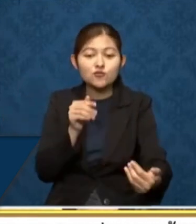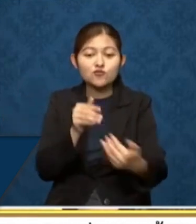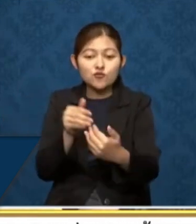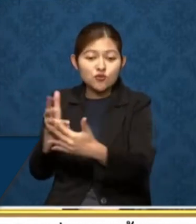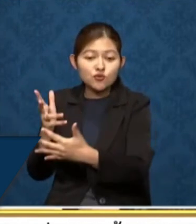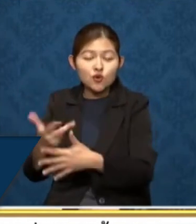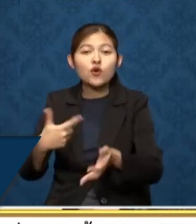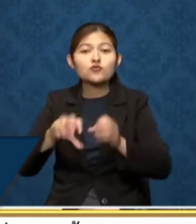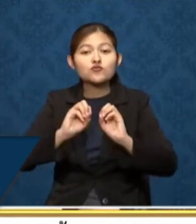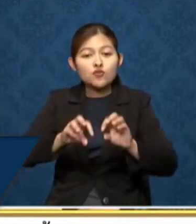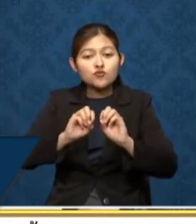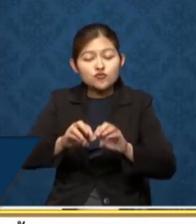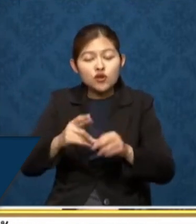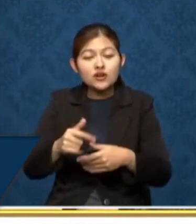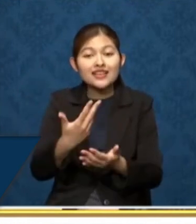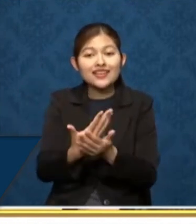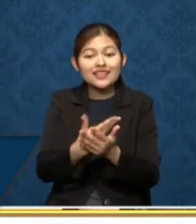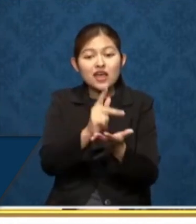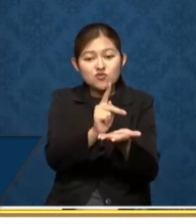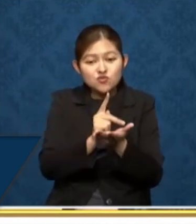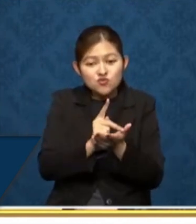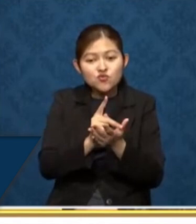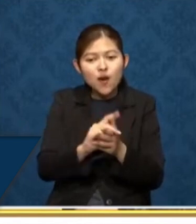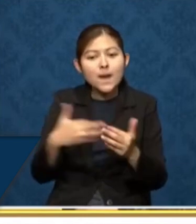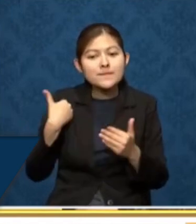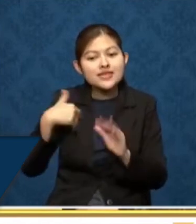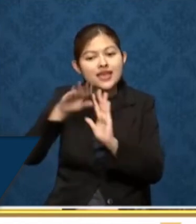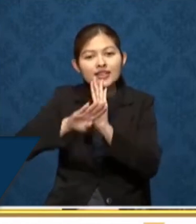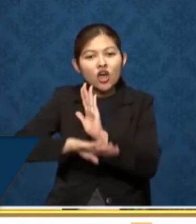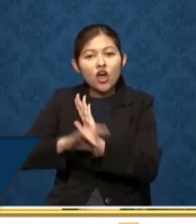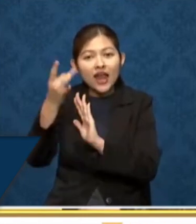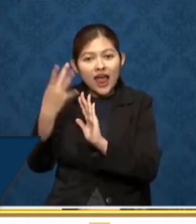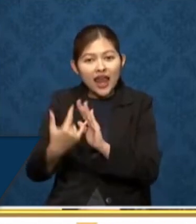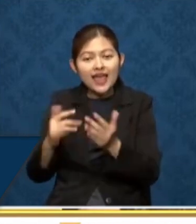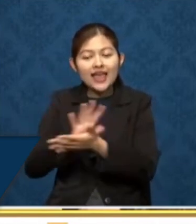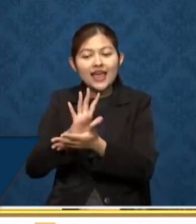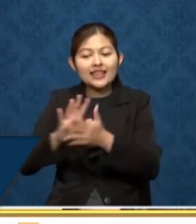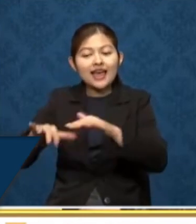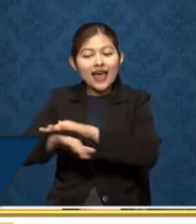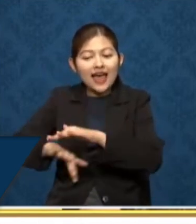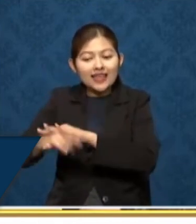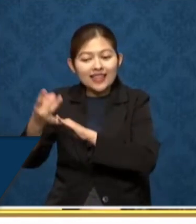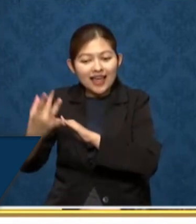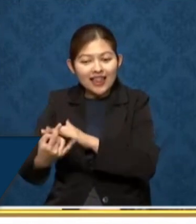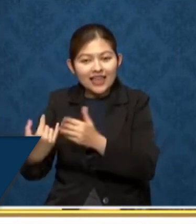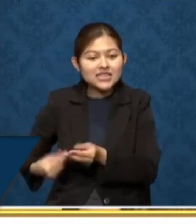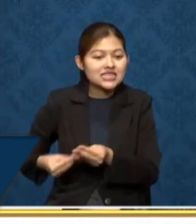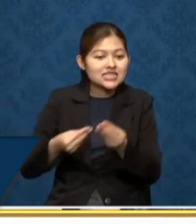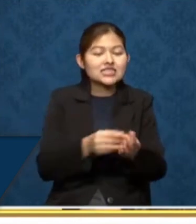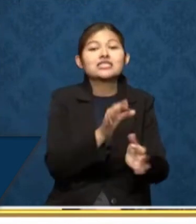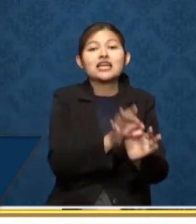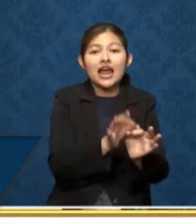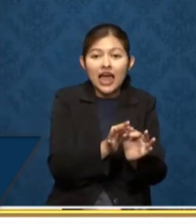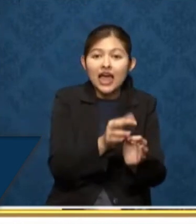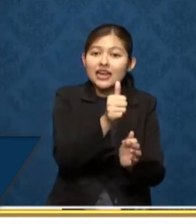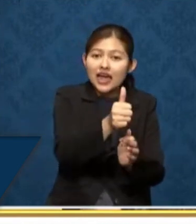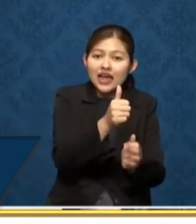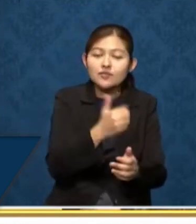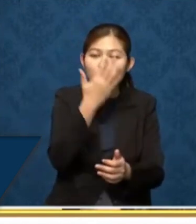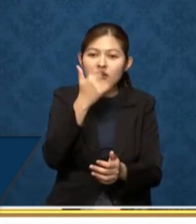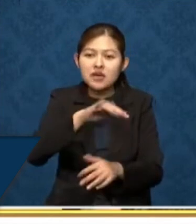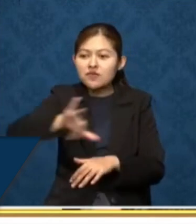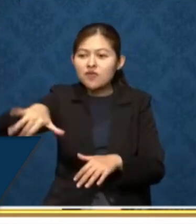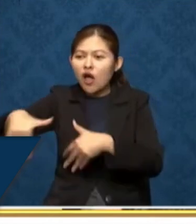รู้ในการเข้าถึงแหล่งเงินกู้ของเขาว่าสามารถทำอะไรได้บ้างต้องใช้เอกสารอะไรเพราะยังมีประชาชนอีกมากเลยค่ะที่ไม่มีความ